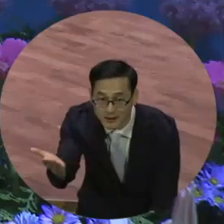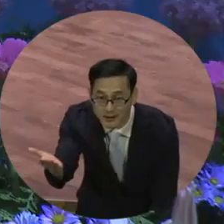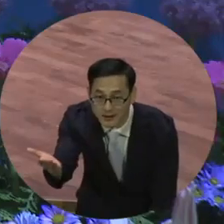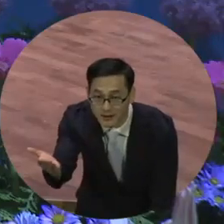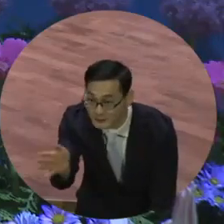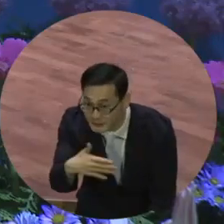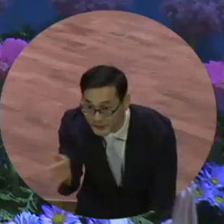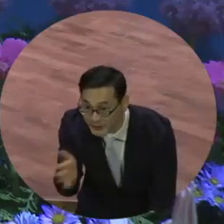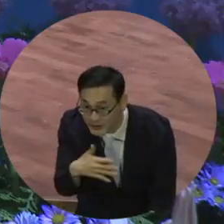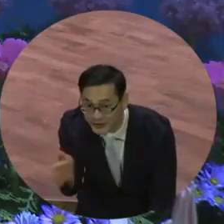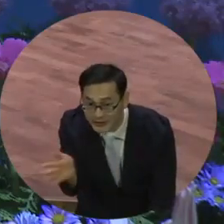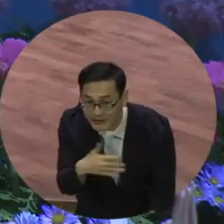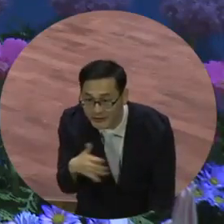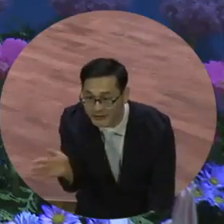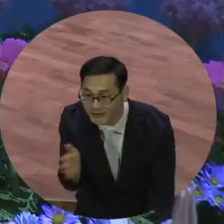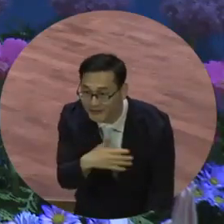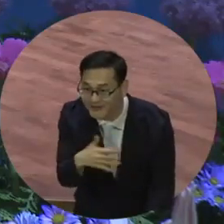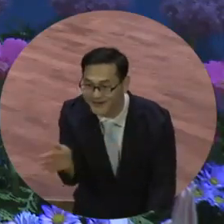없어요?